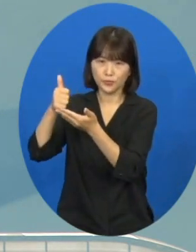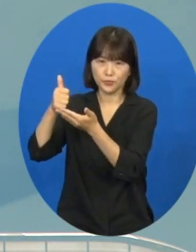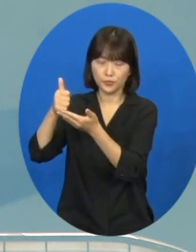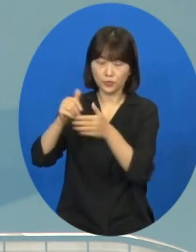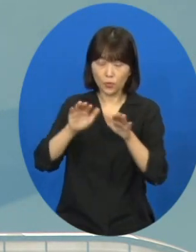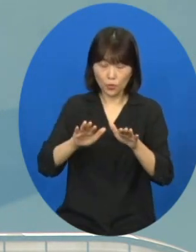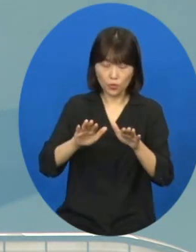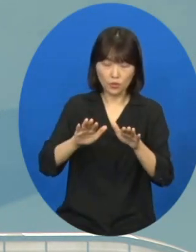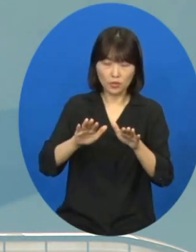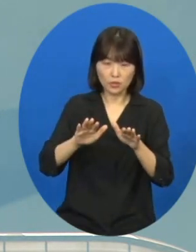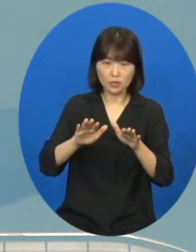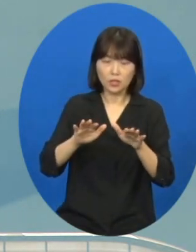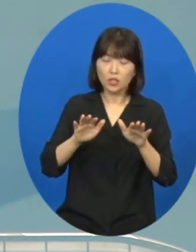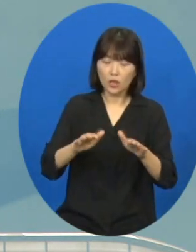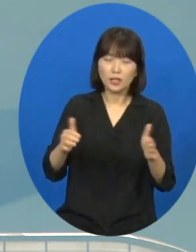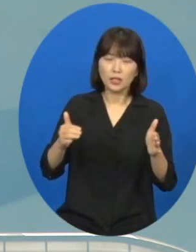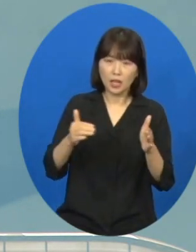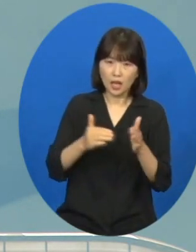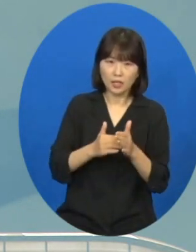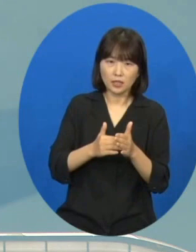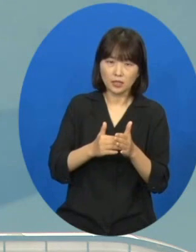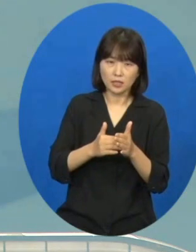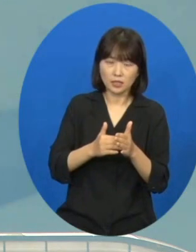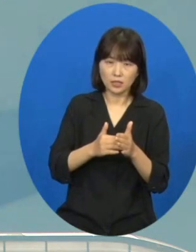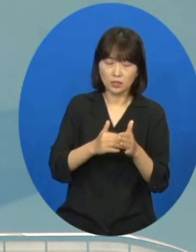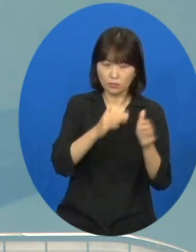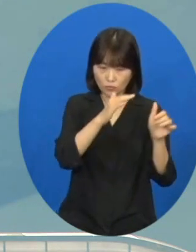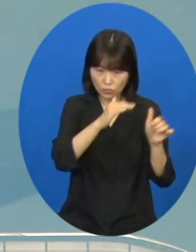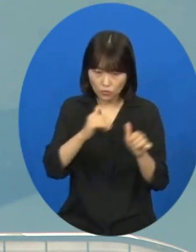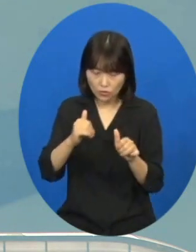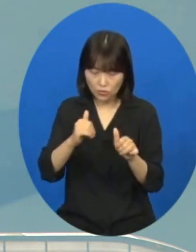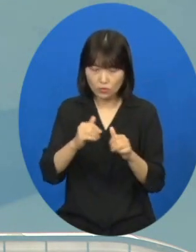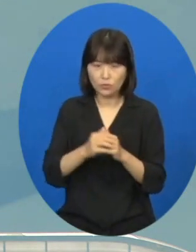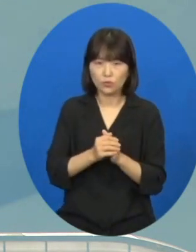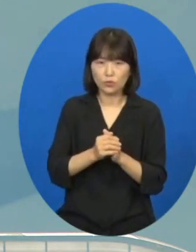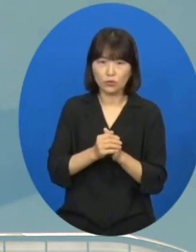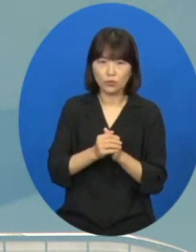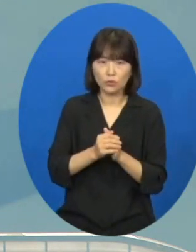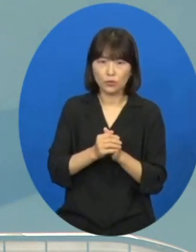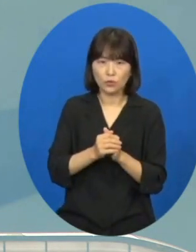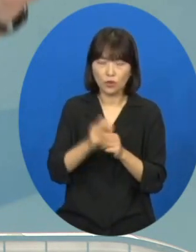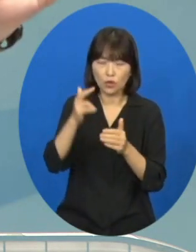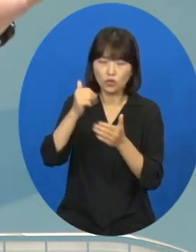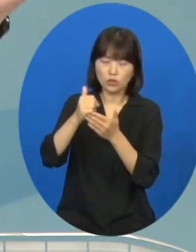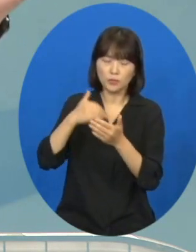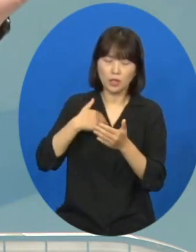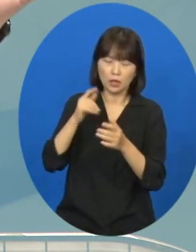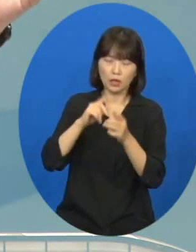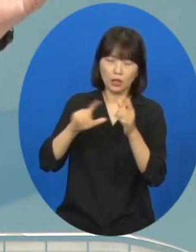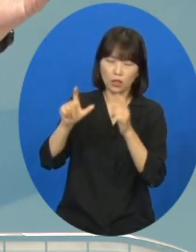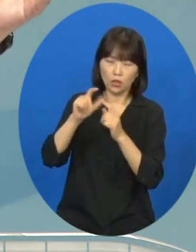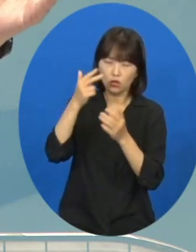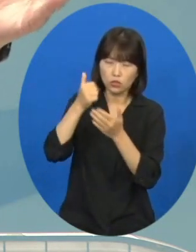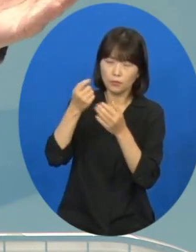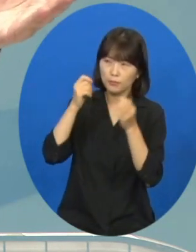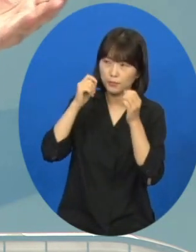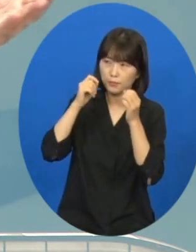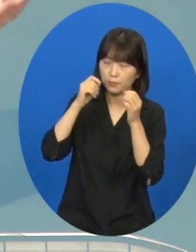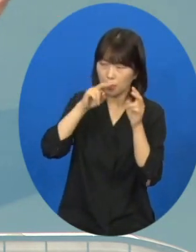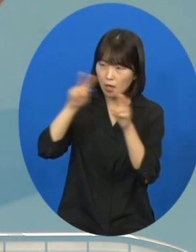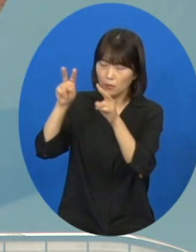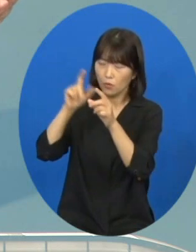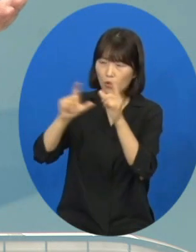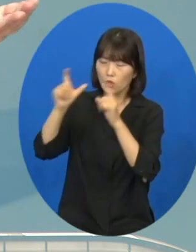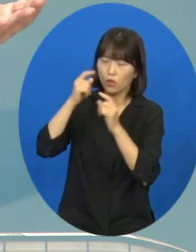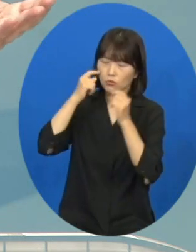오늘 여기까지 오게 하셨잖아요, 여러분을. 제가 주님을 더 바라봅니다. 진짜 눈이 뜨이기 원합니다. 향유